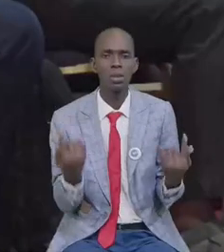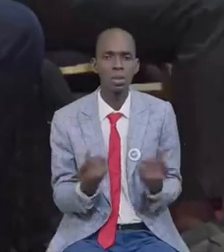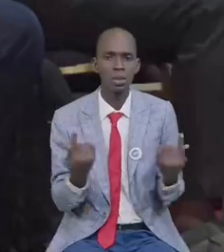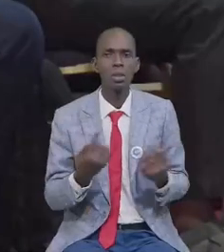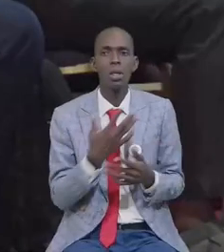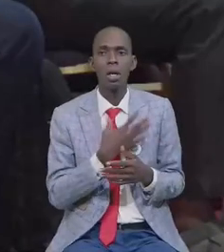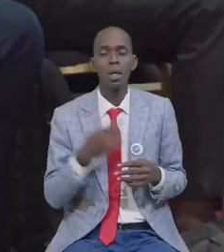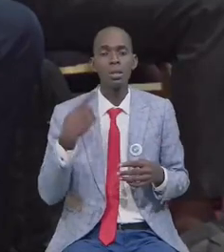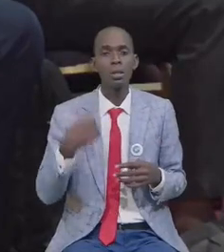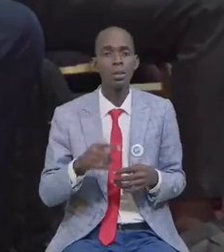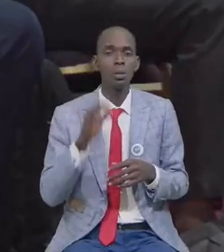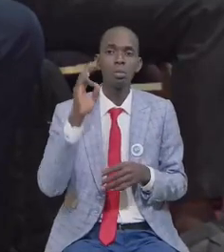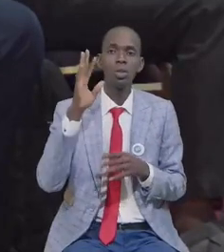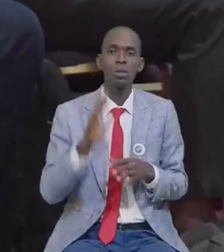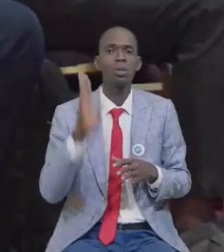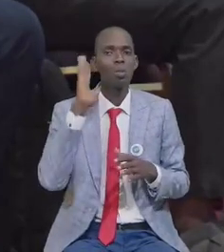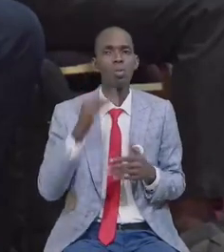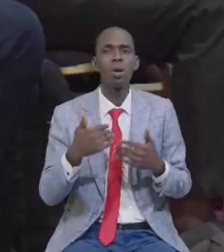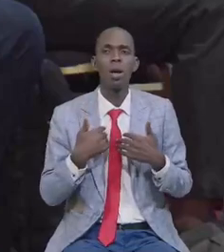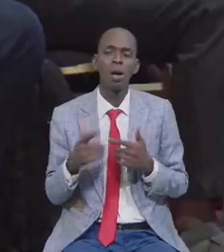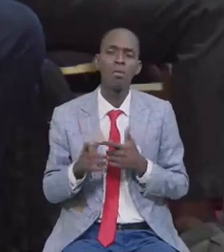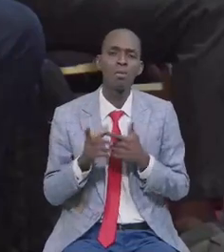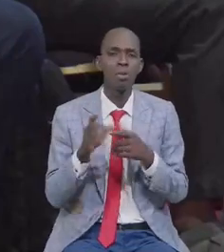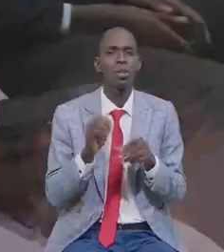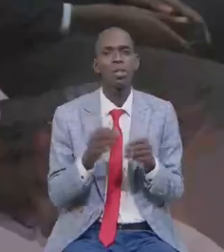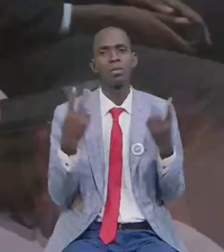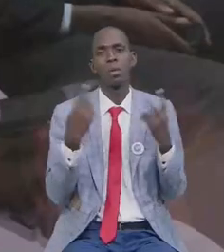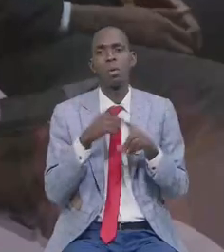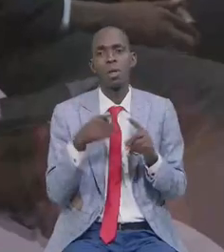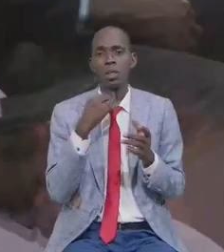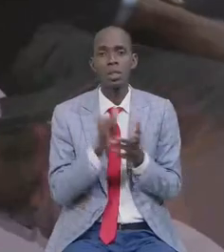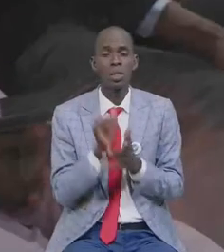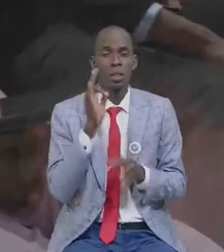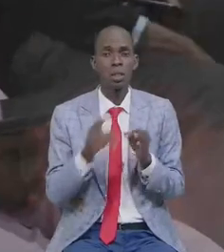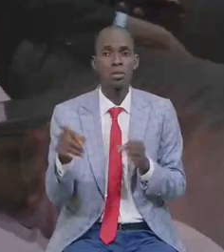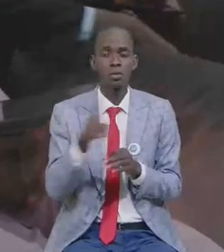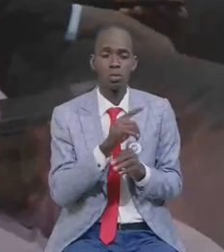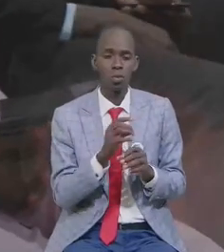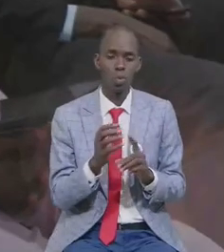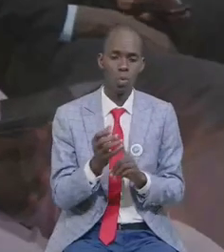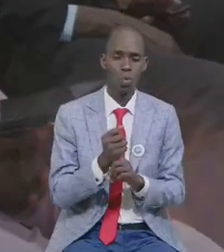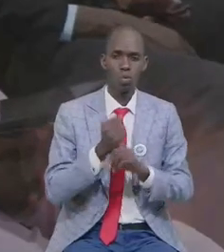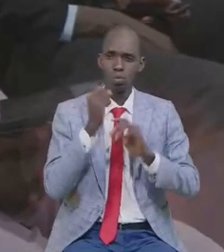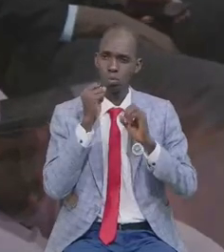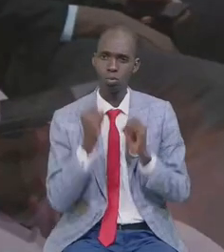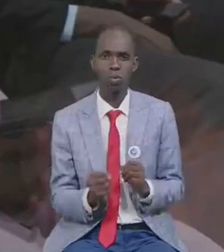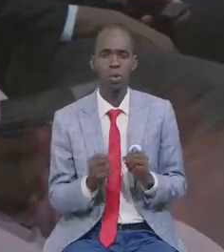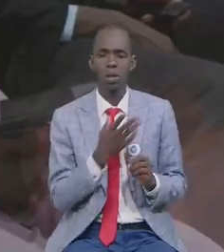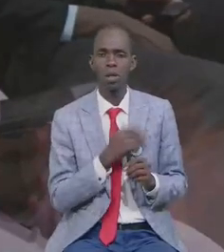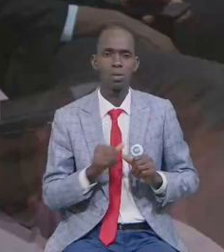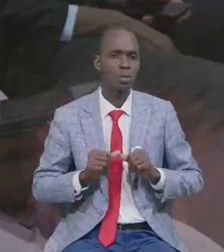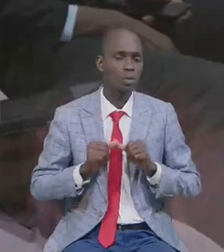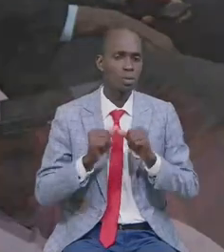aura couru en vain. Ce qu'il dit, si vous retenez fermement dans votre vie, si vous retenez fermement par